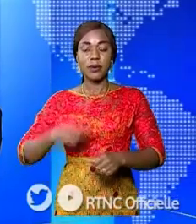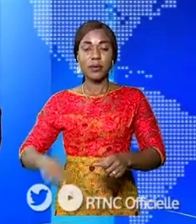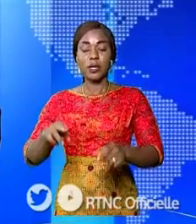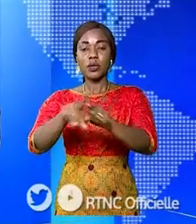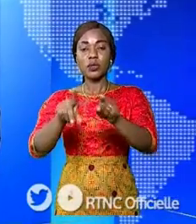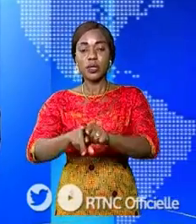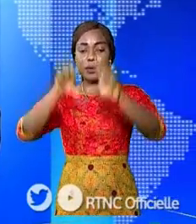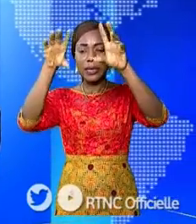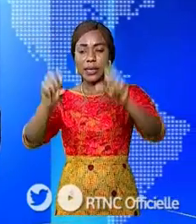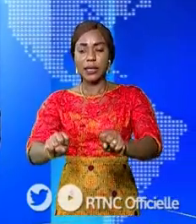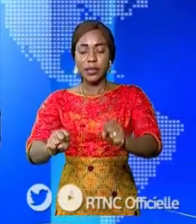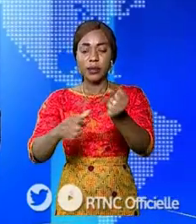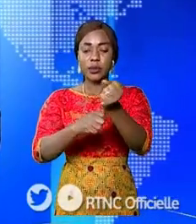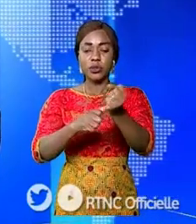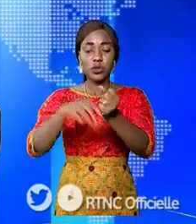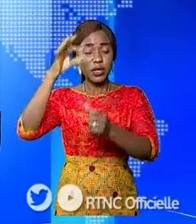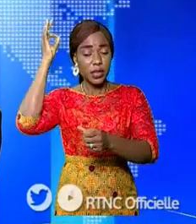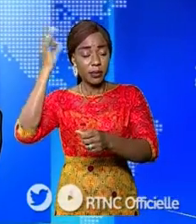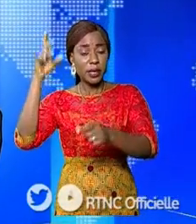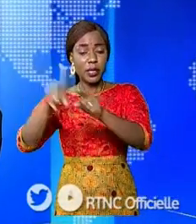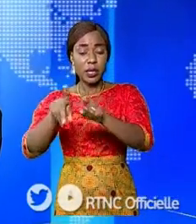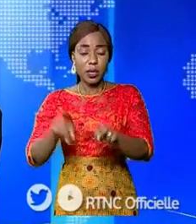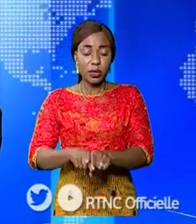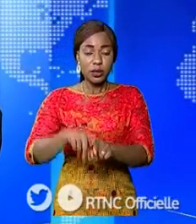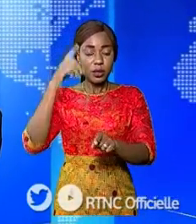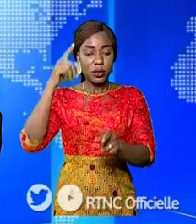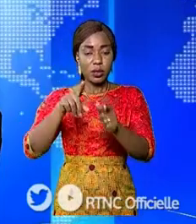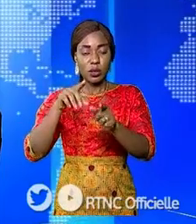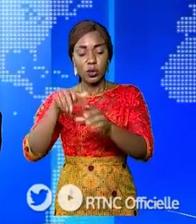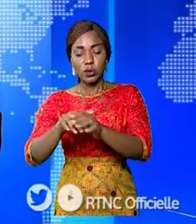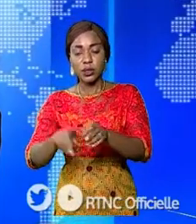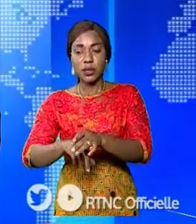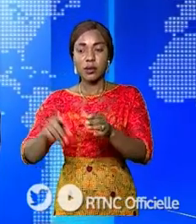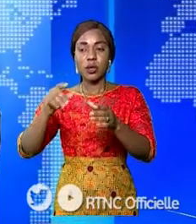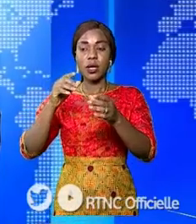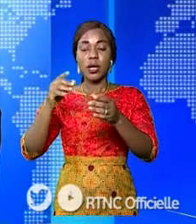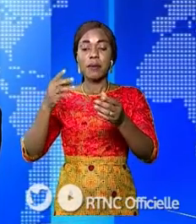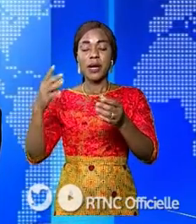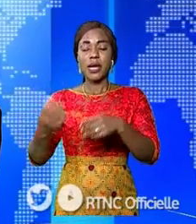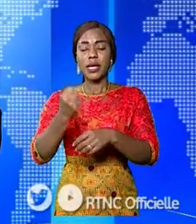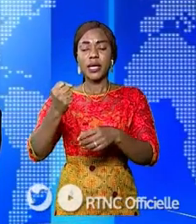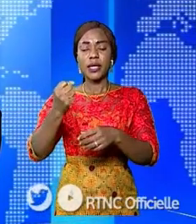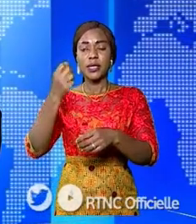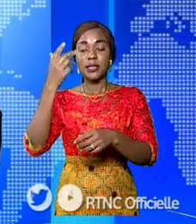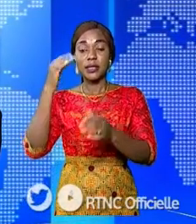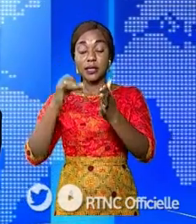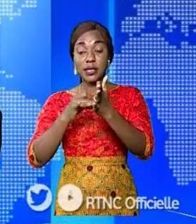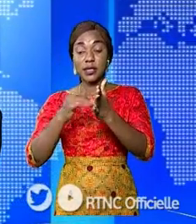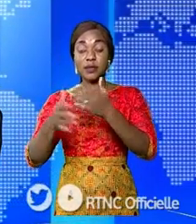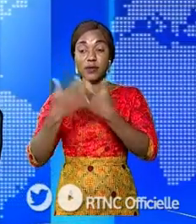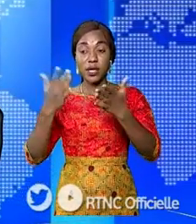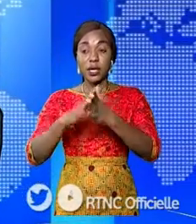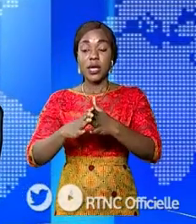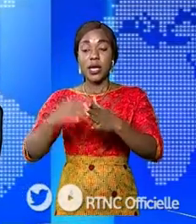réussi à mettre en déroute les miliciens Mai Mai Bakata Katanga qui ont pris d'assaut cette ville. Le premier ministre chef du gouvernement